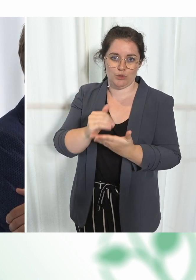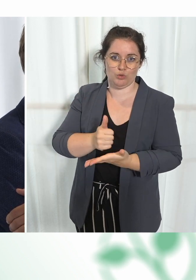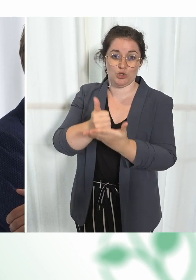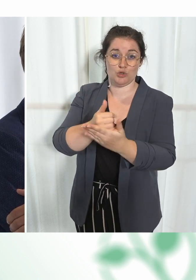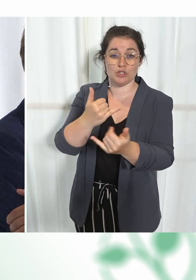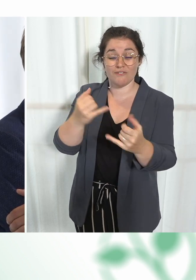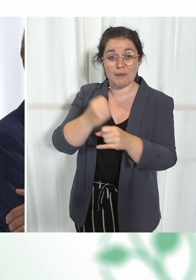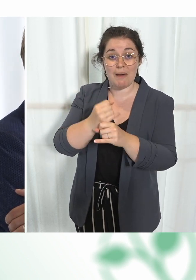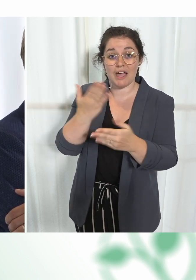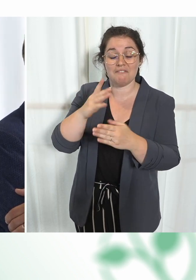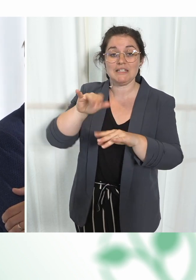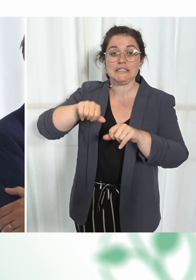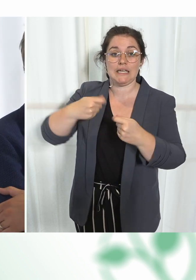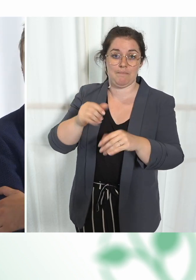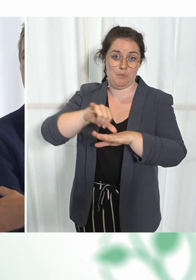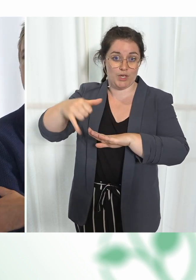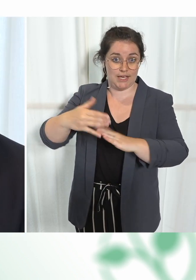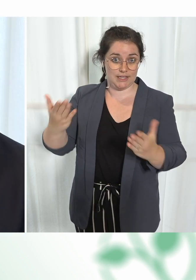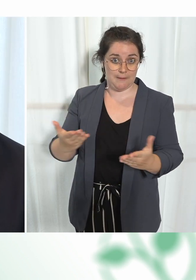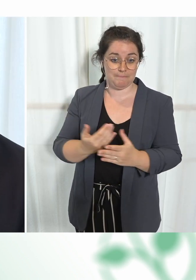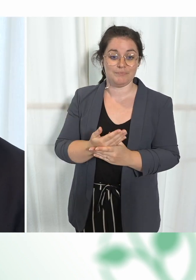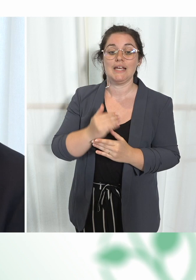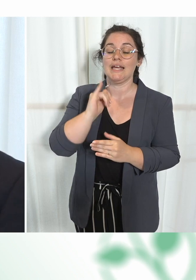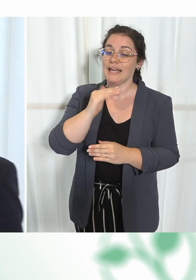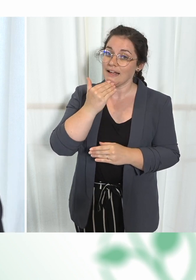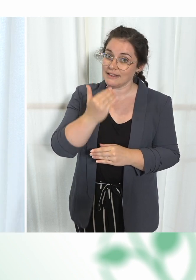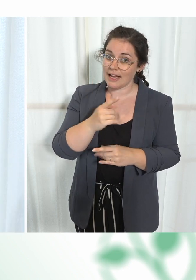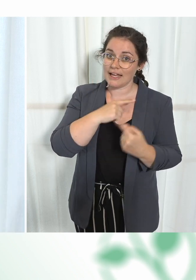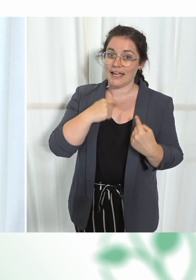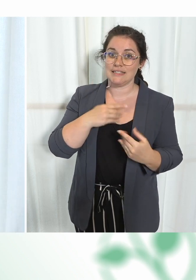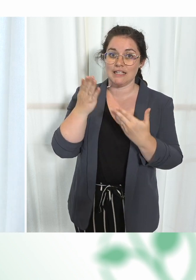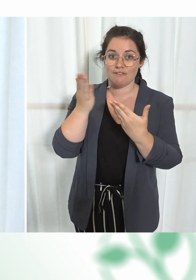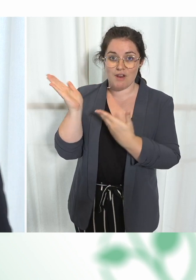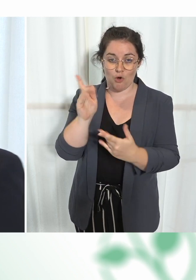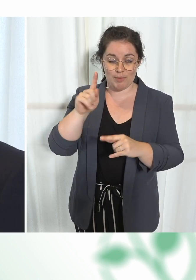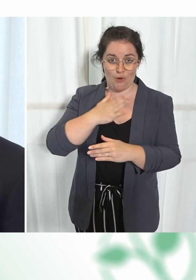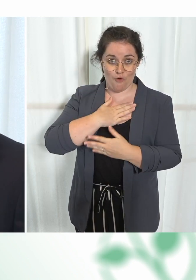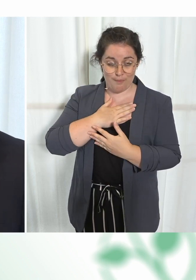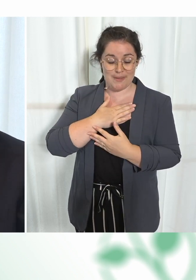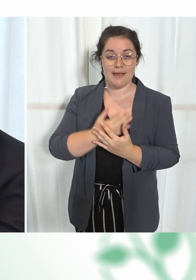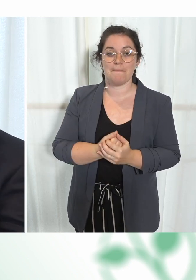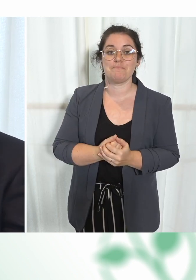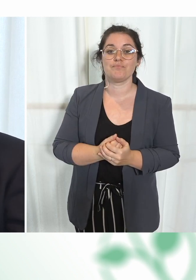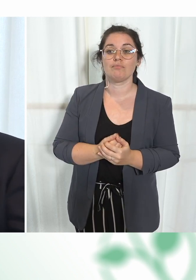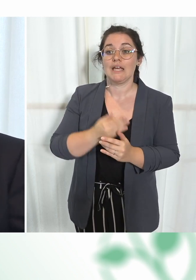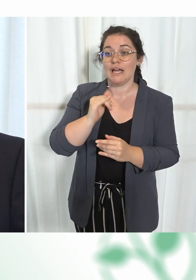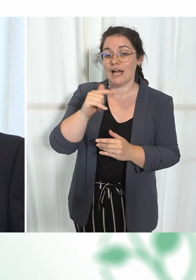das und welche Projekte gibt es da derzeit? Ja, danke. Herzlich willkommen auch von meiner Seite. Ja,